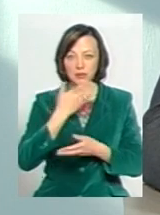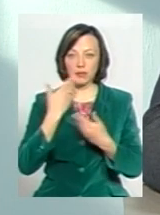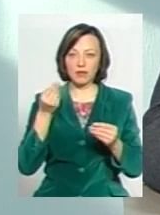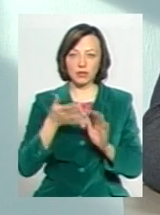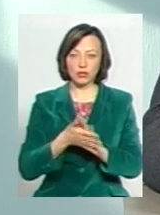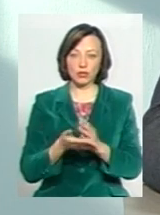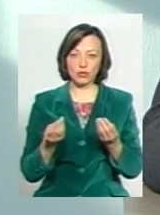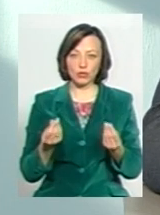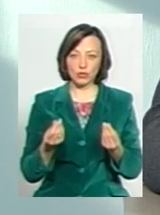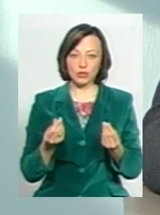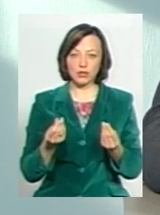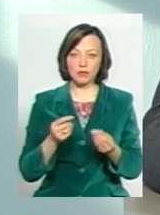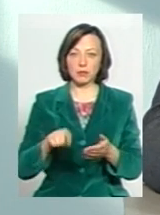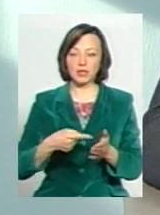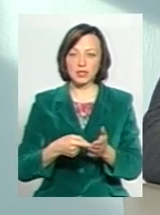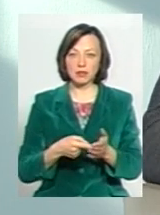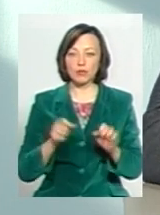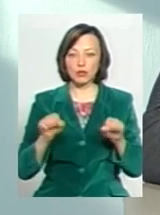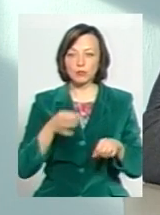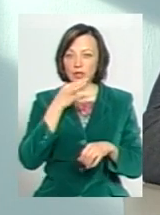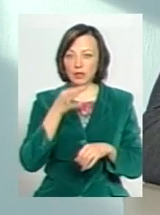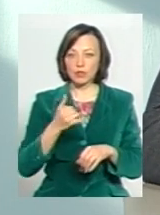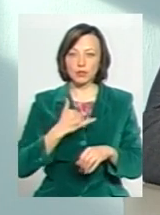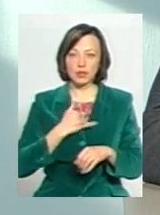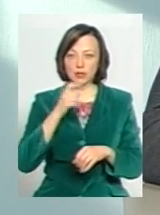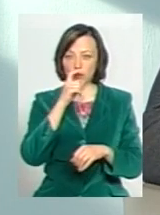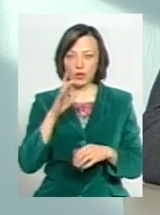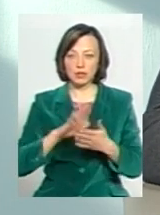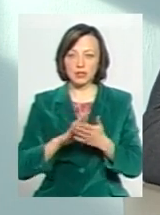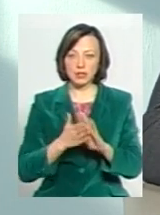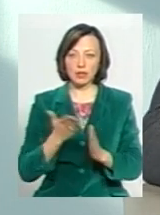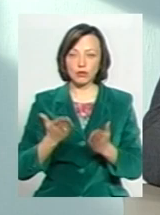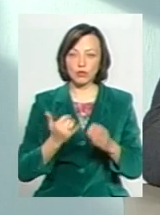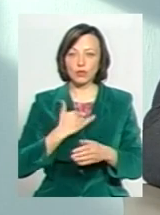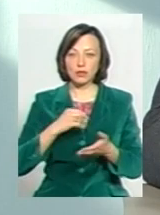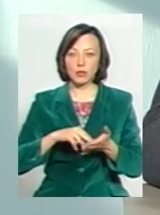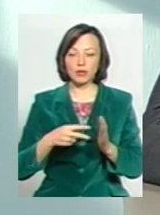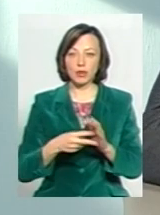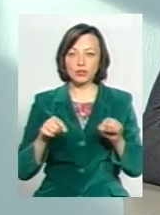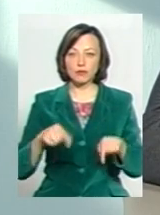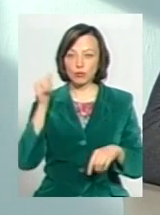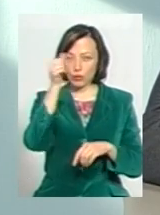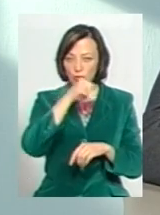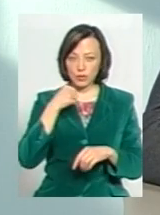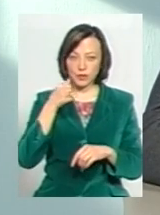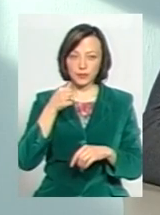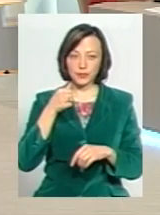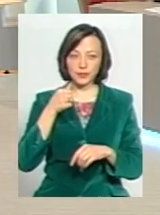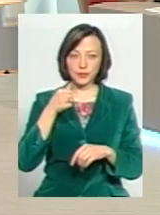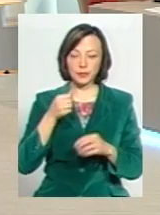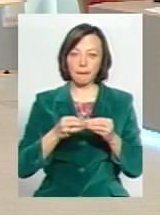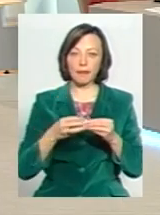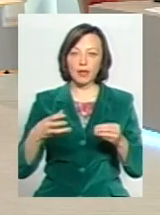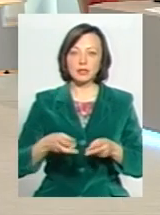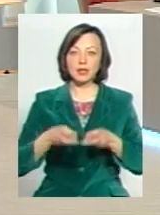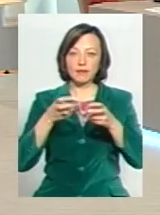витрачати кошти міста. Ми можемо сказати, що в нас досить непоганий стан, якщо в нас передбачено в цьому році